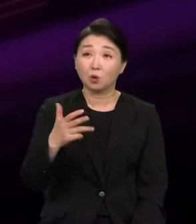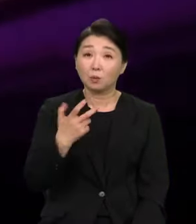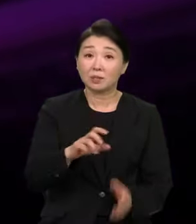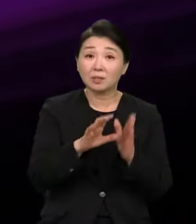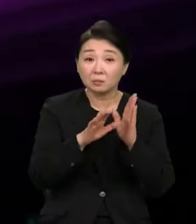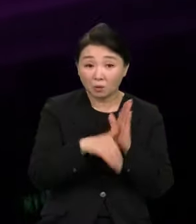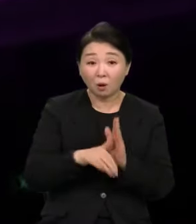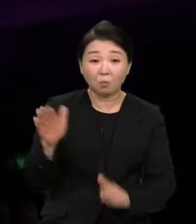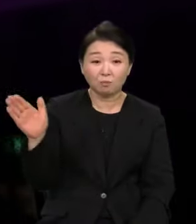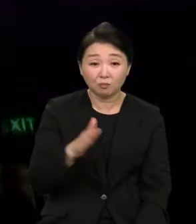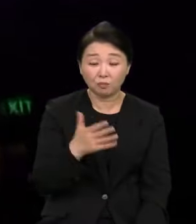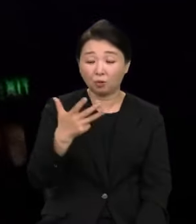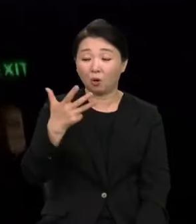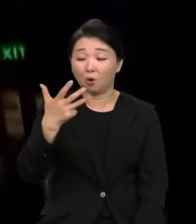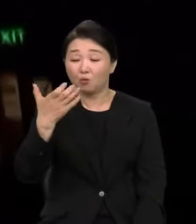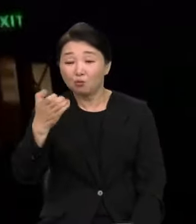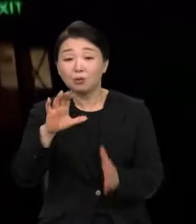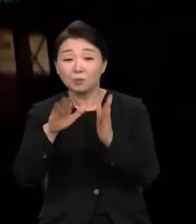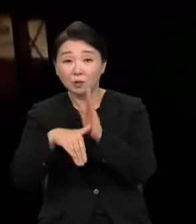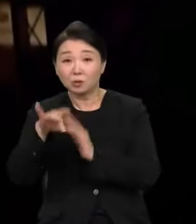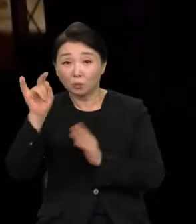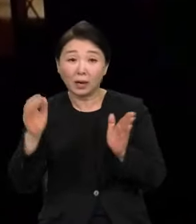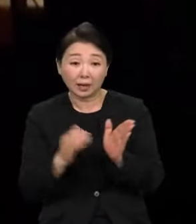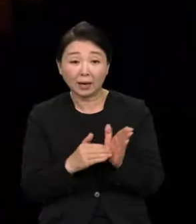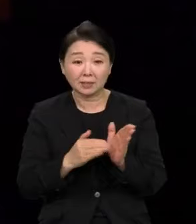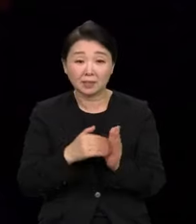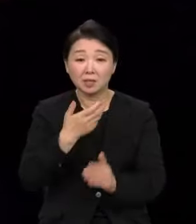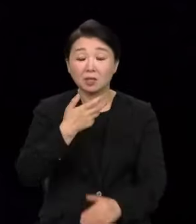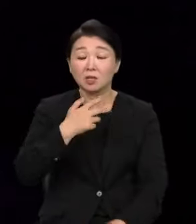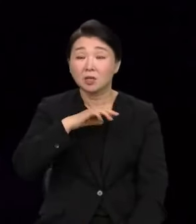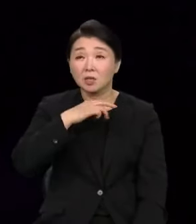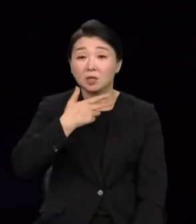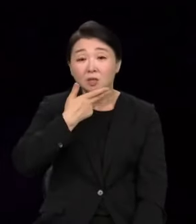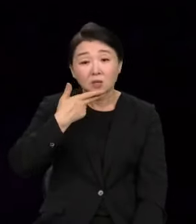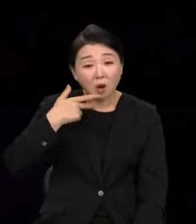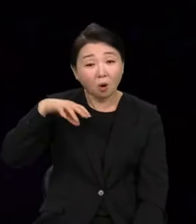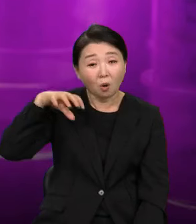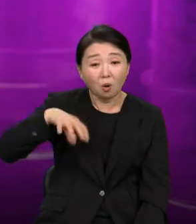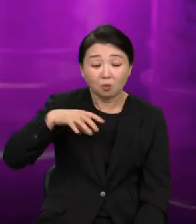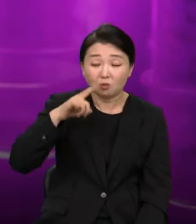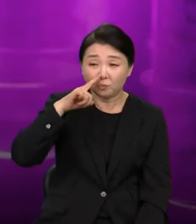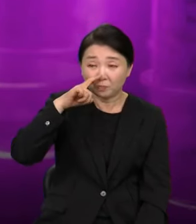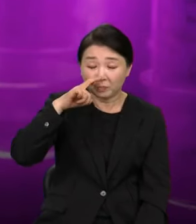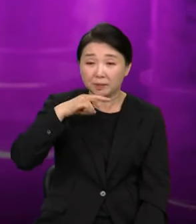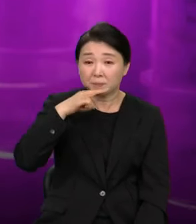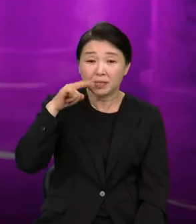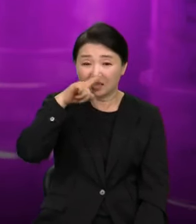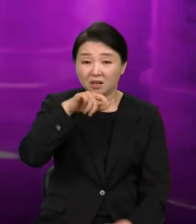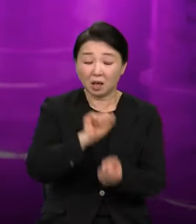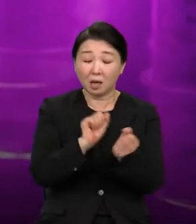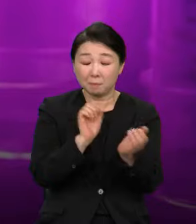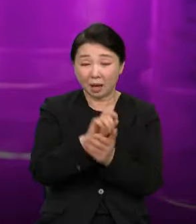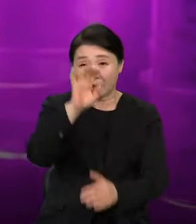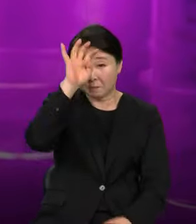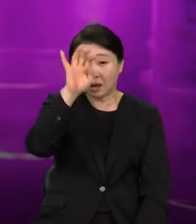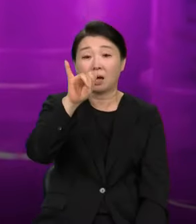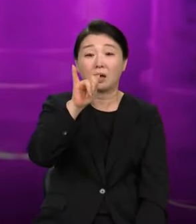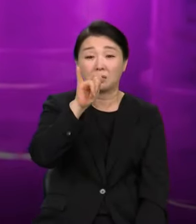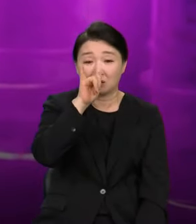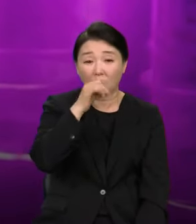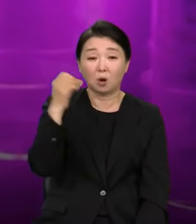1970년대부터 1990년대 초반까지 영국에서 오염된 혈액을 수열 받아 인체면역 결핍 바이러스